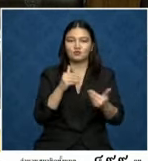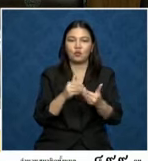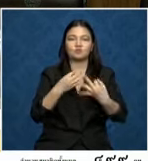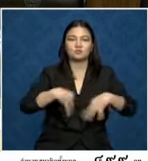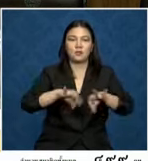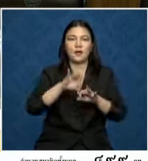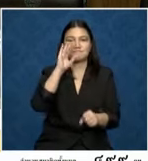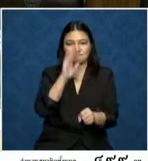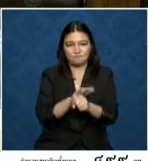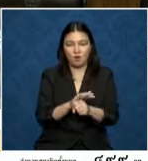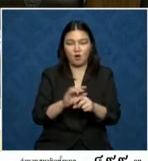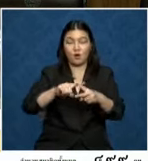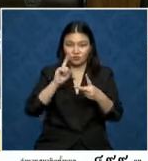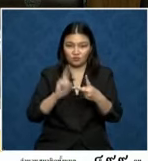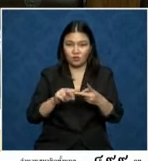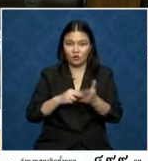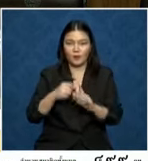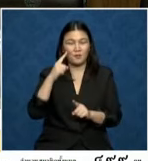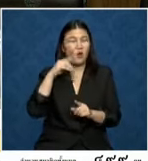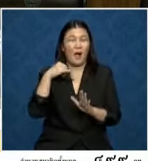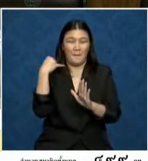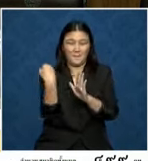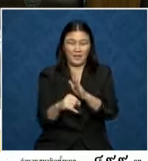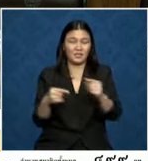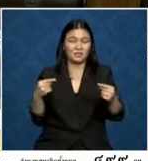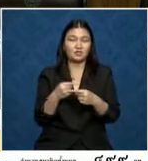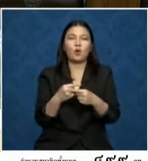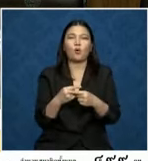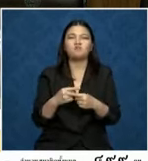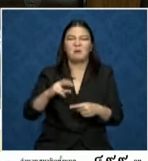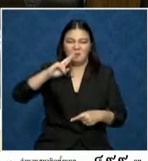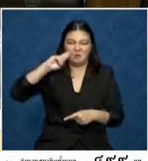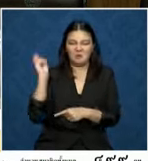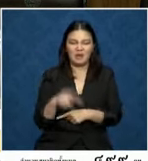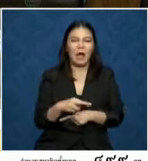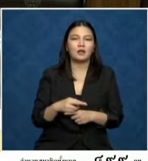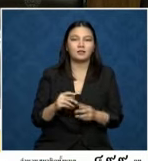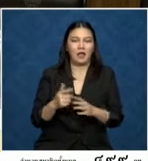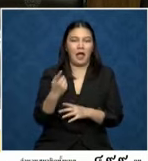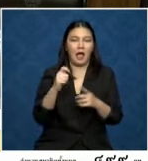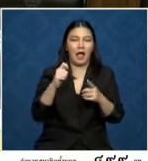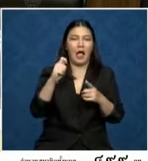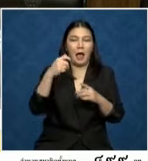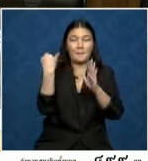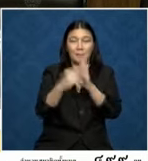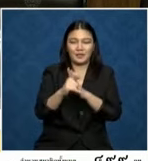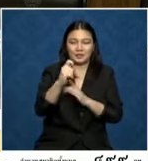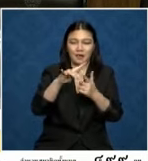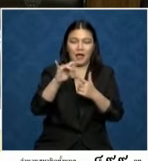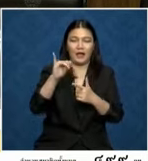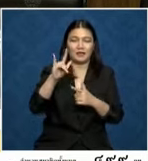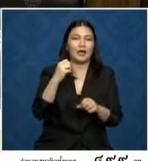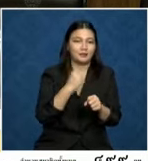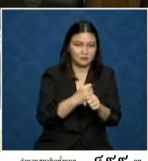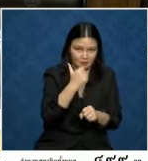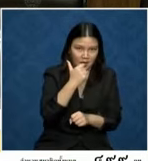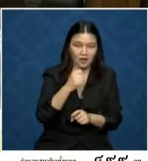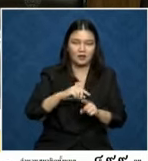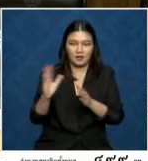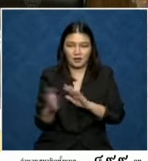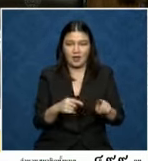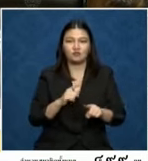พึงกำหนดโทษอาญาเฉพาะความผิดร้ายแรงจริงๆเท่านั้นแล้วก็เพื่อให้สอดคล้องกับข้อกติการะหว่างประเทศด้